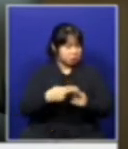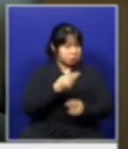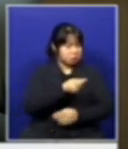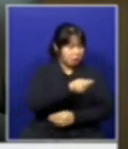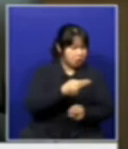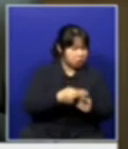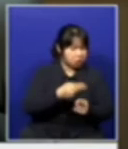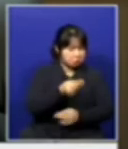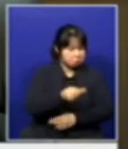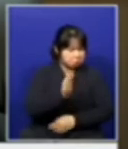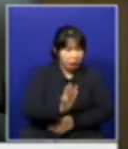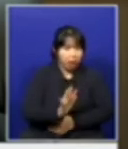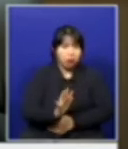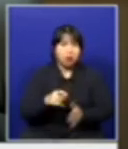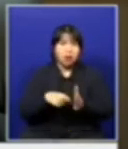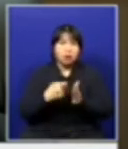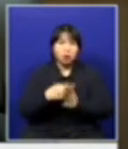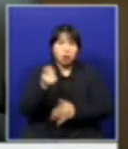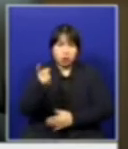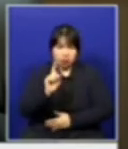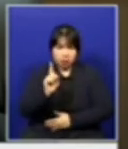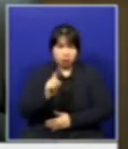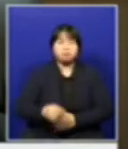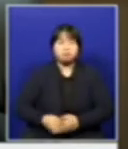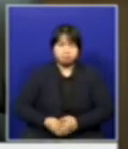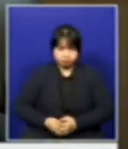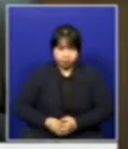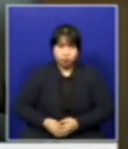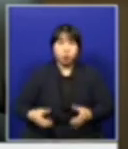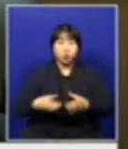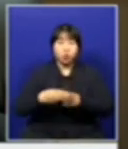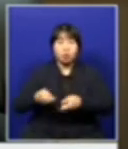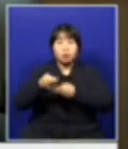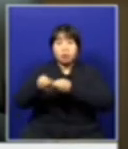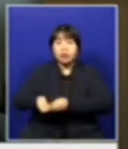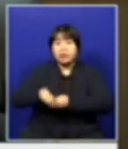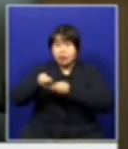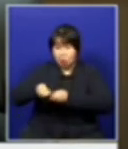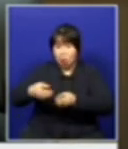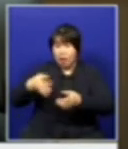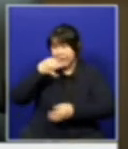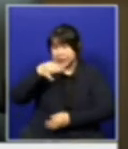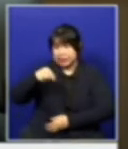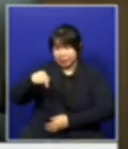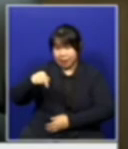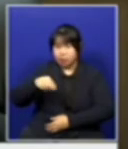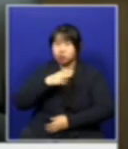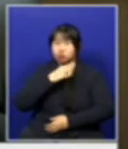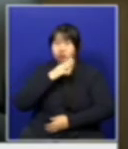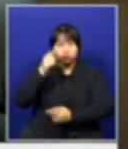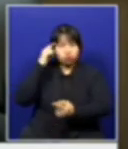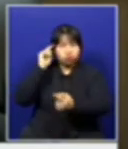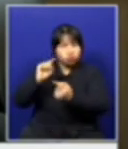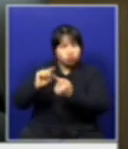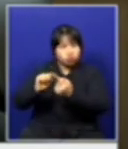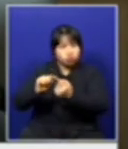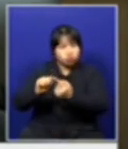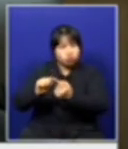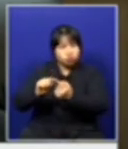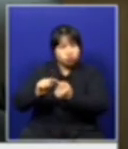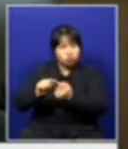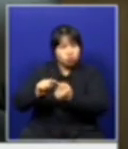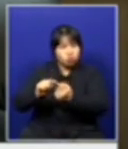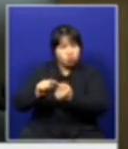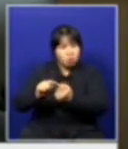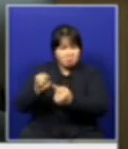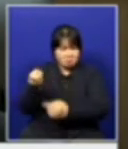นอกจากนี้ในส่วนของกลุ่มเกษตรกรนะฮะที่รัฐบาลตั้งเป้าจะเยียวยาไว้จำนวนมากนะฮะ